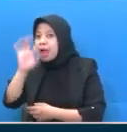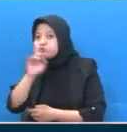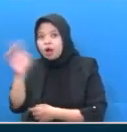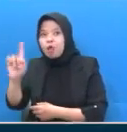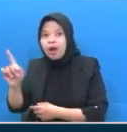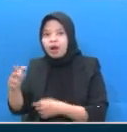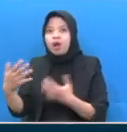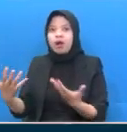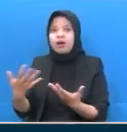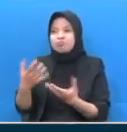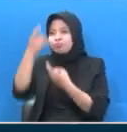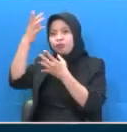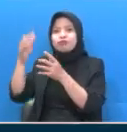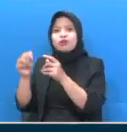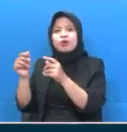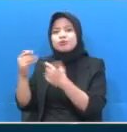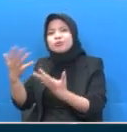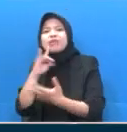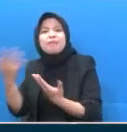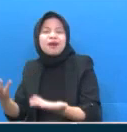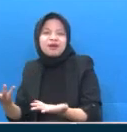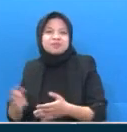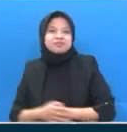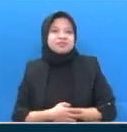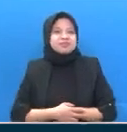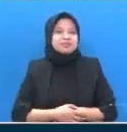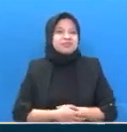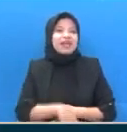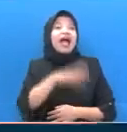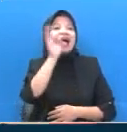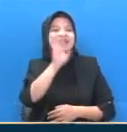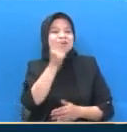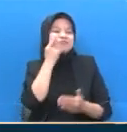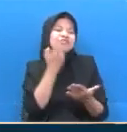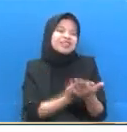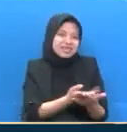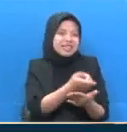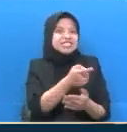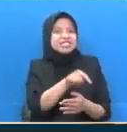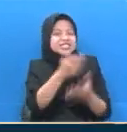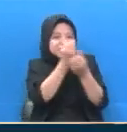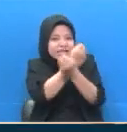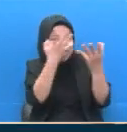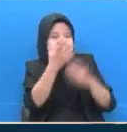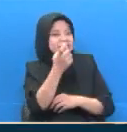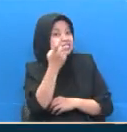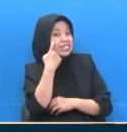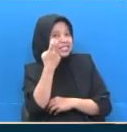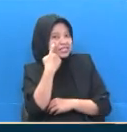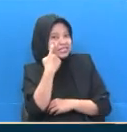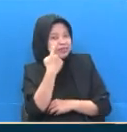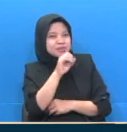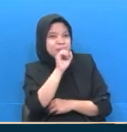Tapi gimana menurut Anda Prof. Hipnu? Ya, disinilah namanya keterangan saksi, Pak. Saksi itu bisa